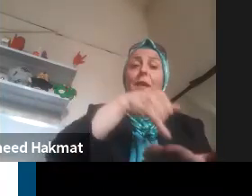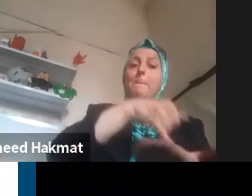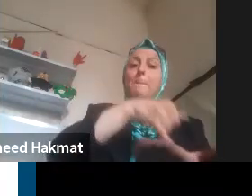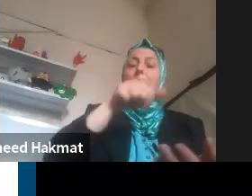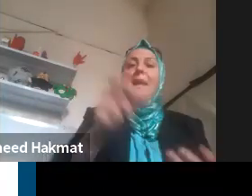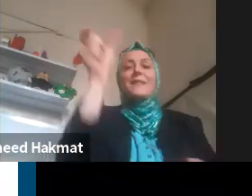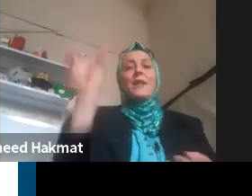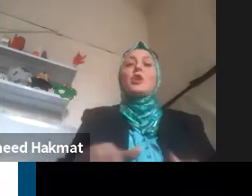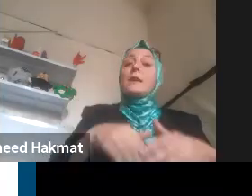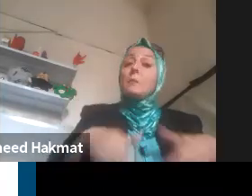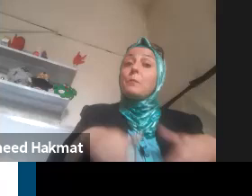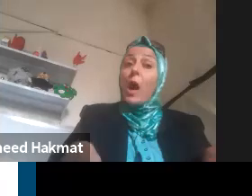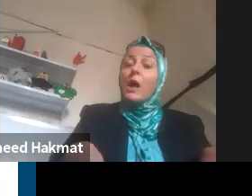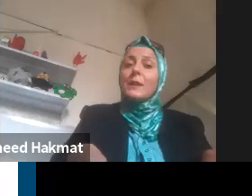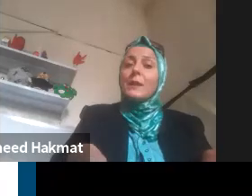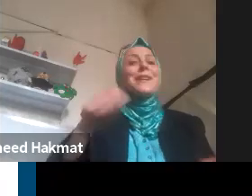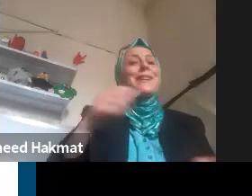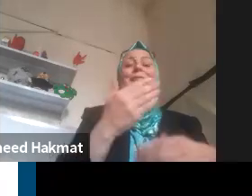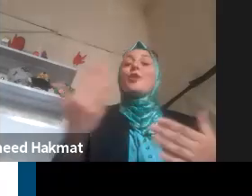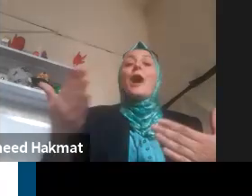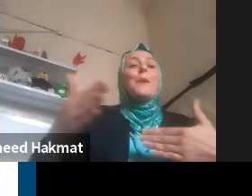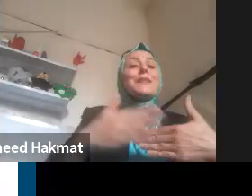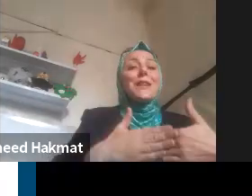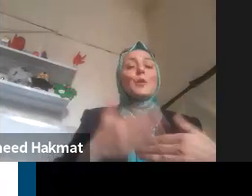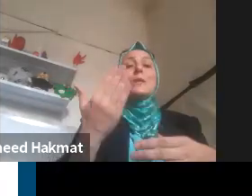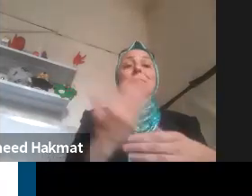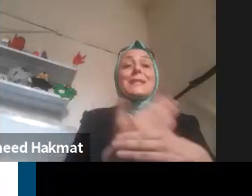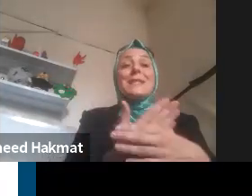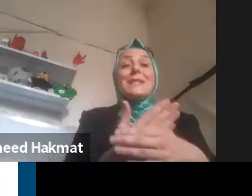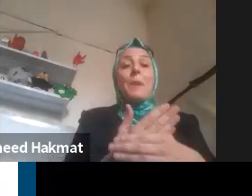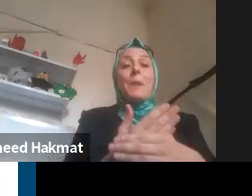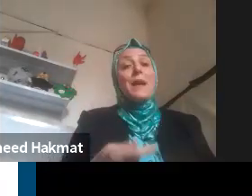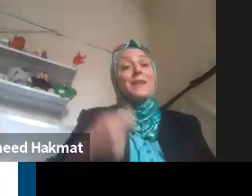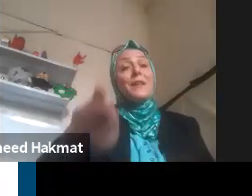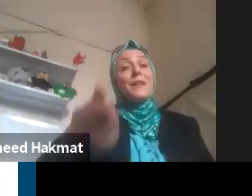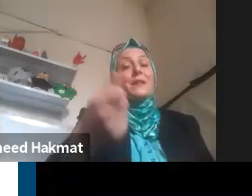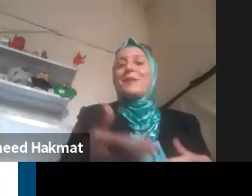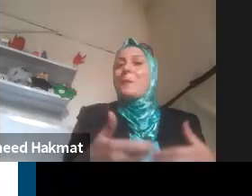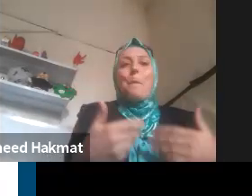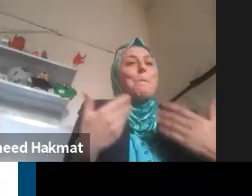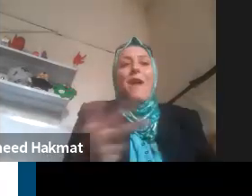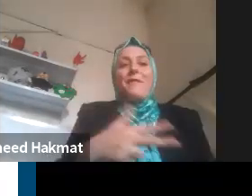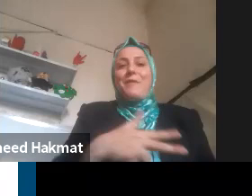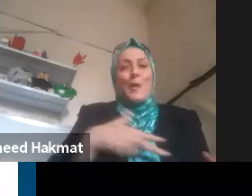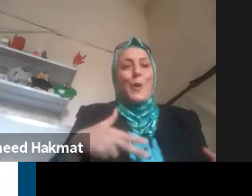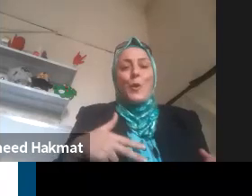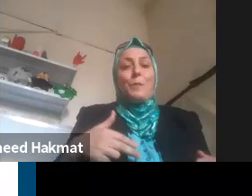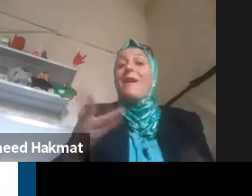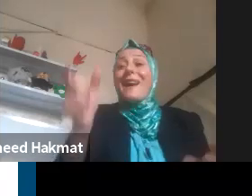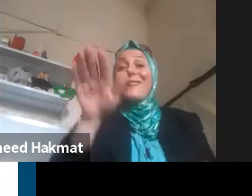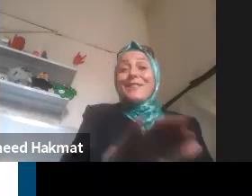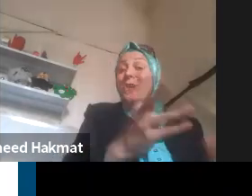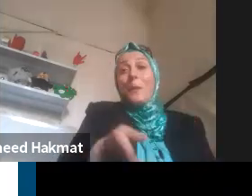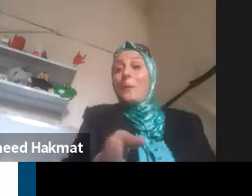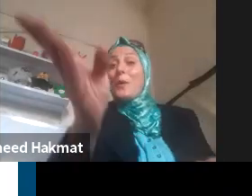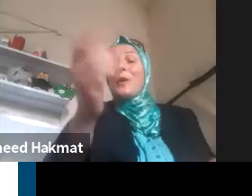يضطروا يسكروا لأنه ما عم يقدروا يدفعوا لهم من الدولة مصاري، بدهم يروحوا كل هالولاد على السنة الدراسية الجديدة